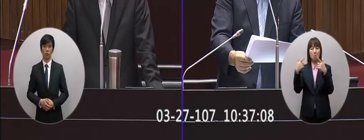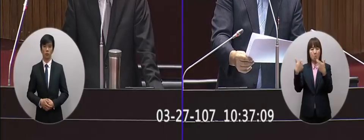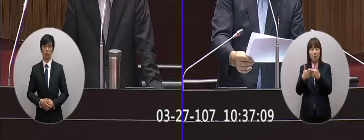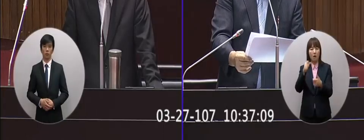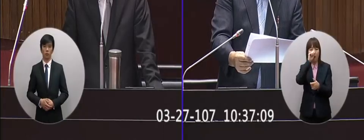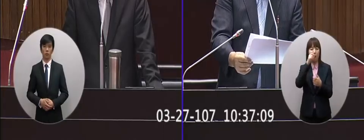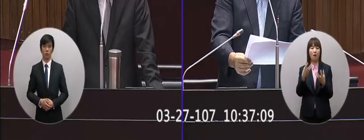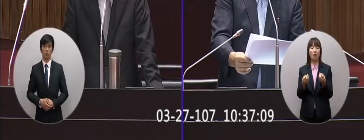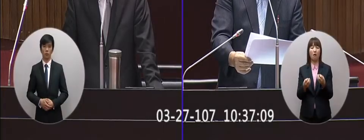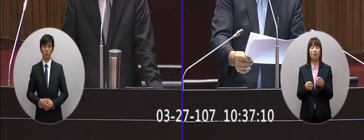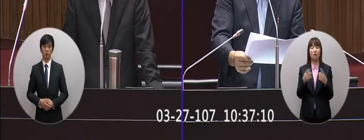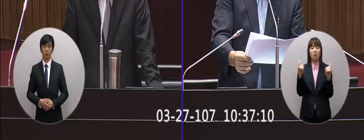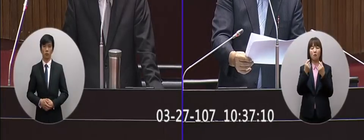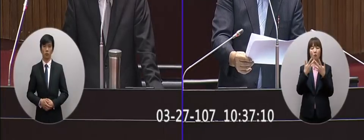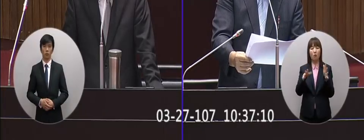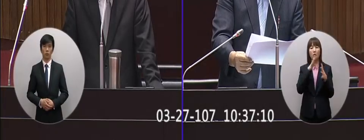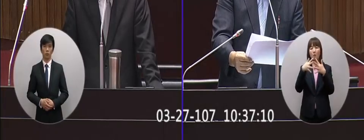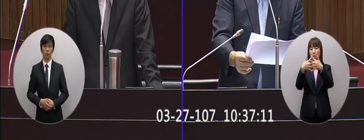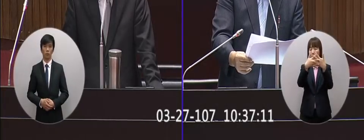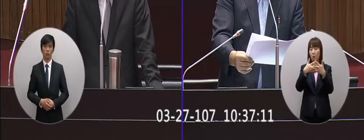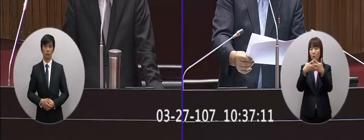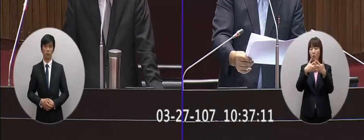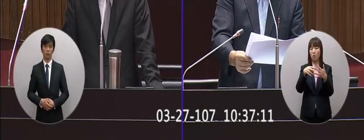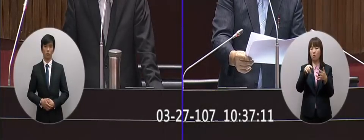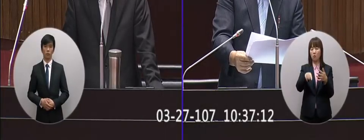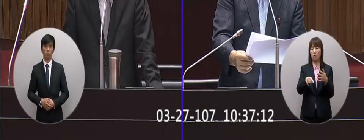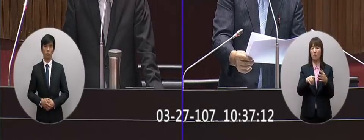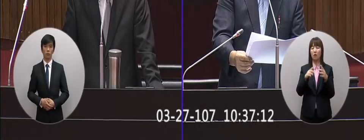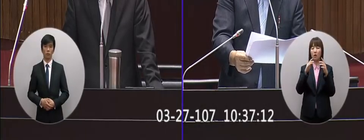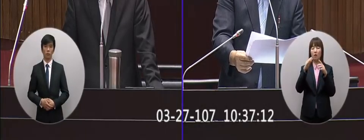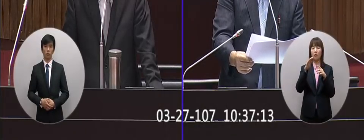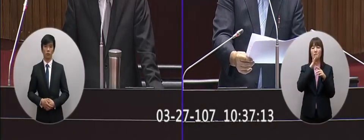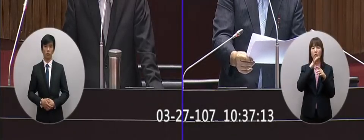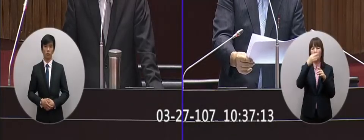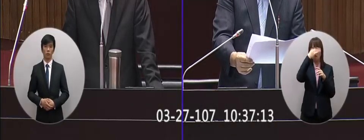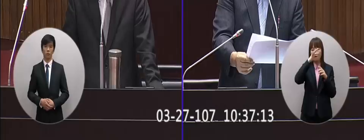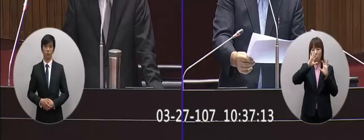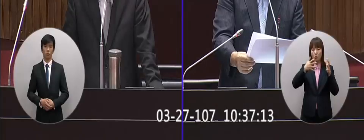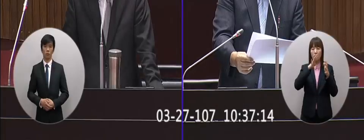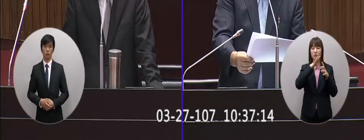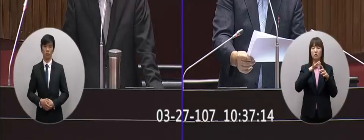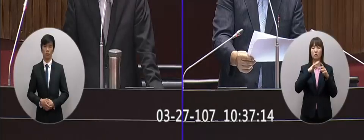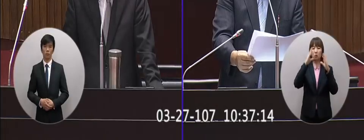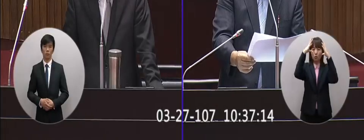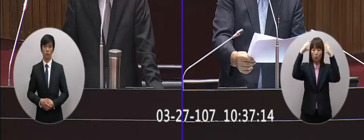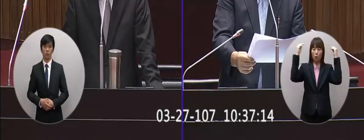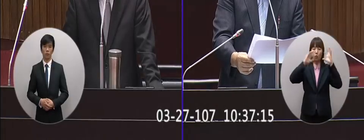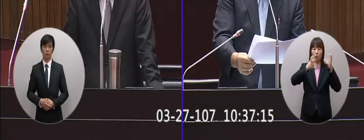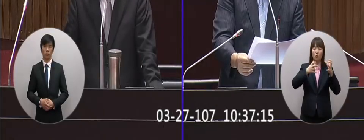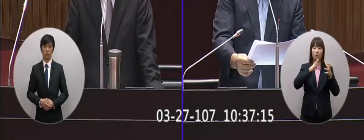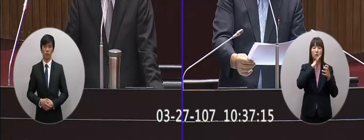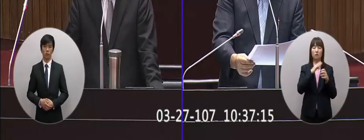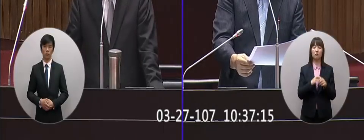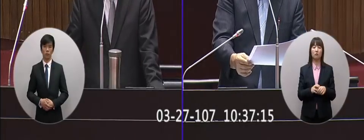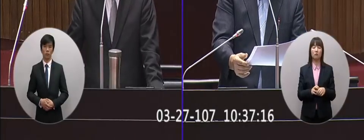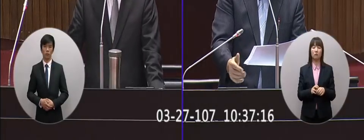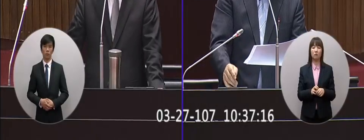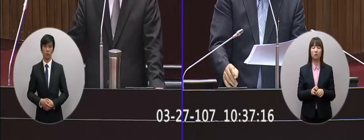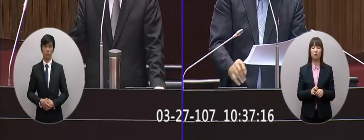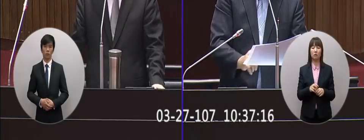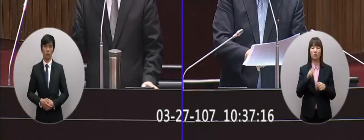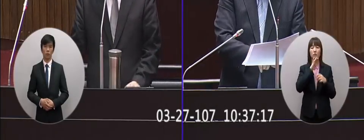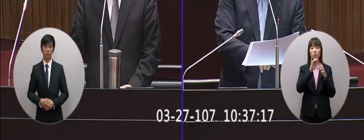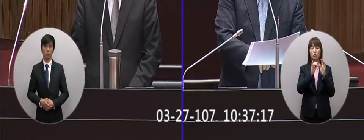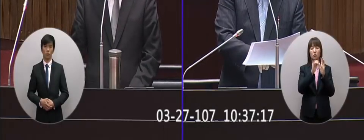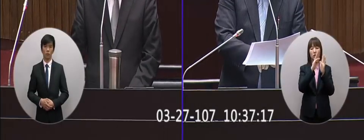看，这个最多的当然是美国了哈，美国、菲律宾、印尼、墨西哥啊，这个